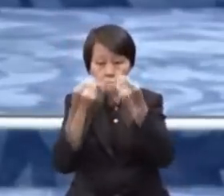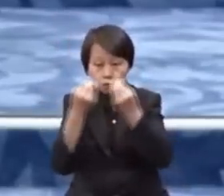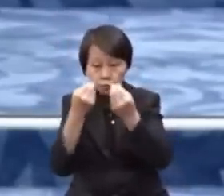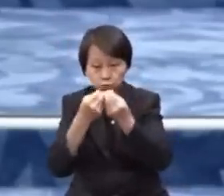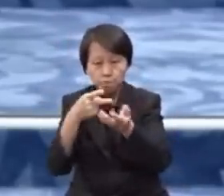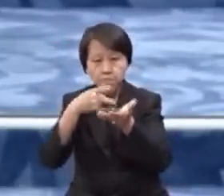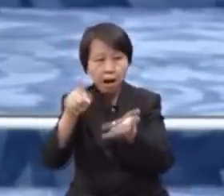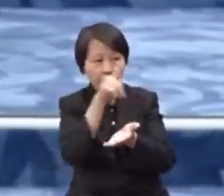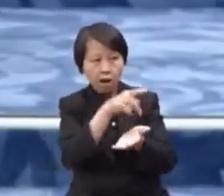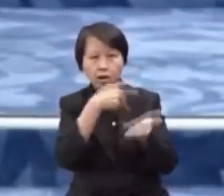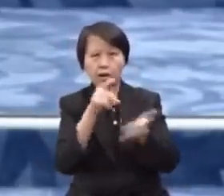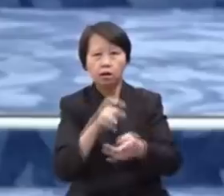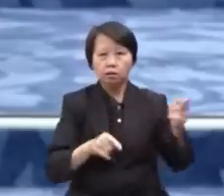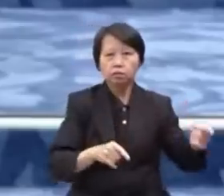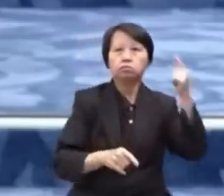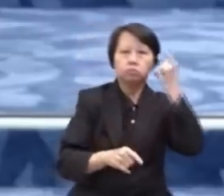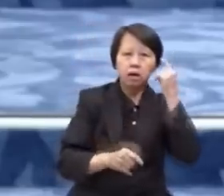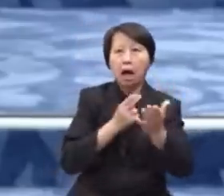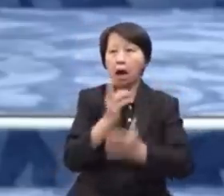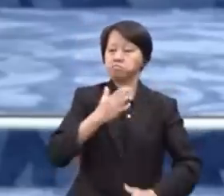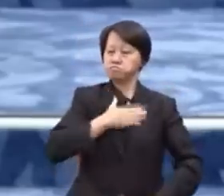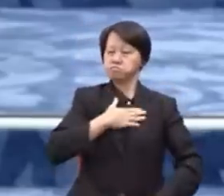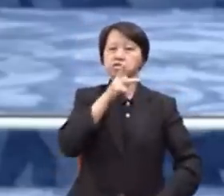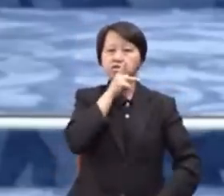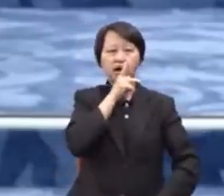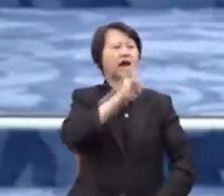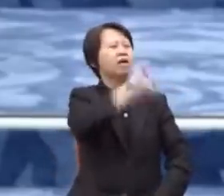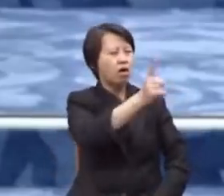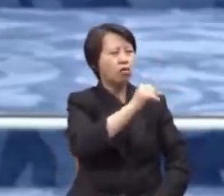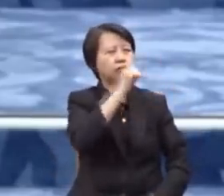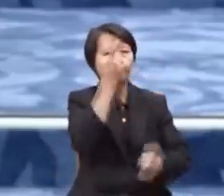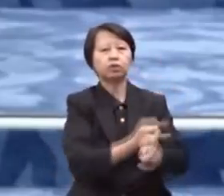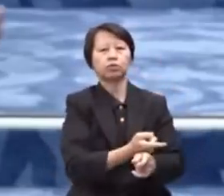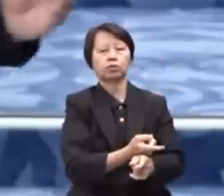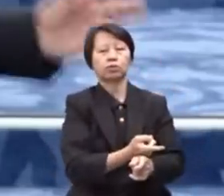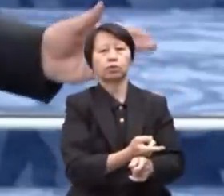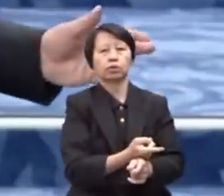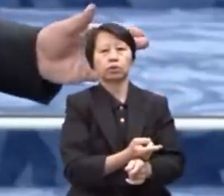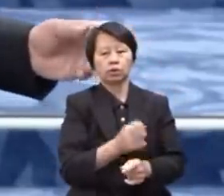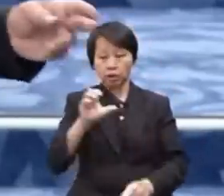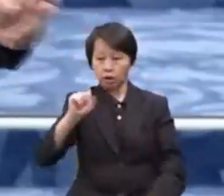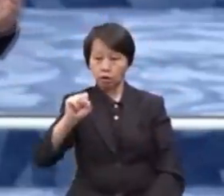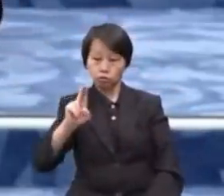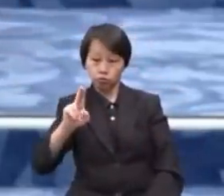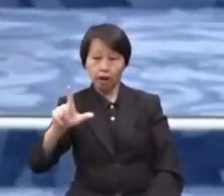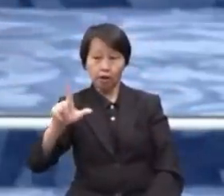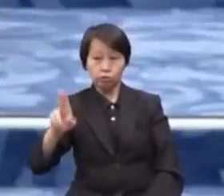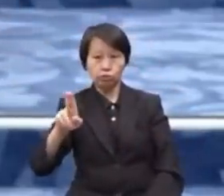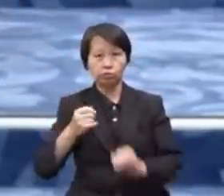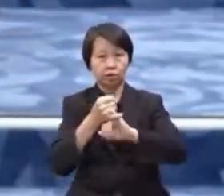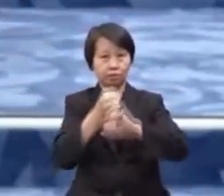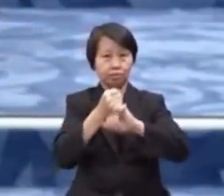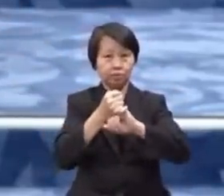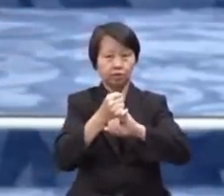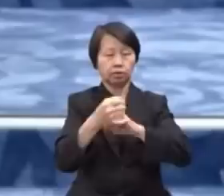mengandaikan seolah-olah itu tak betul dalam perjanjian tahun